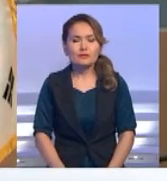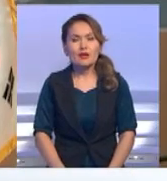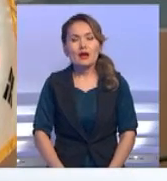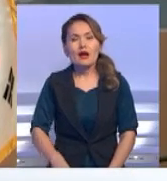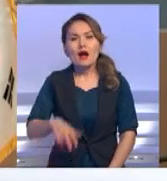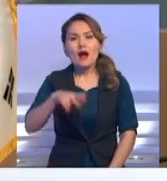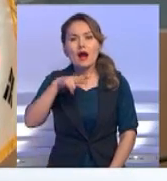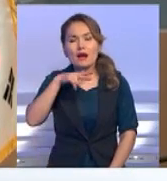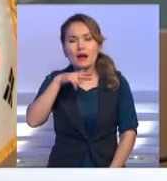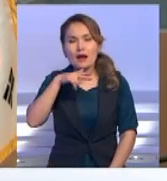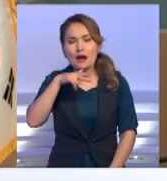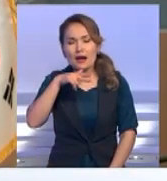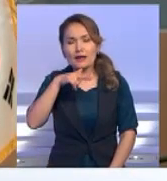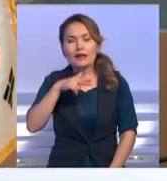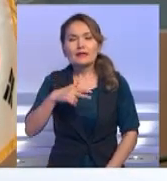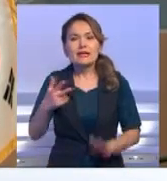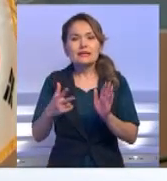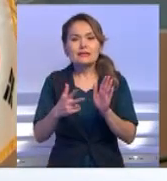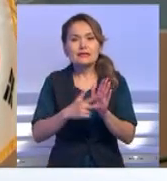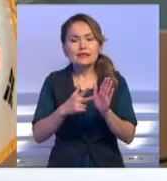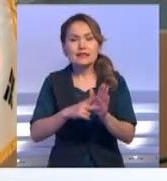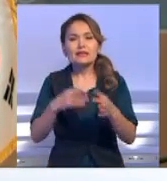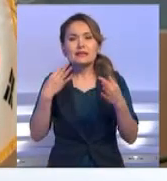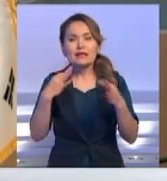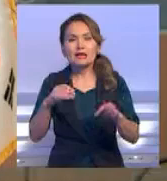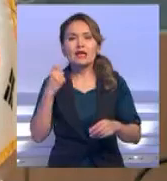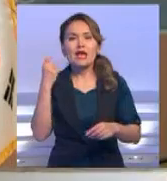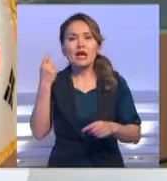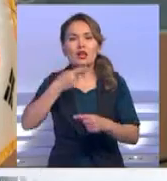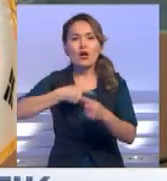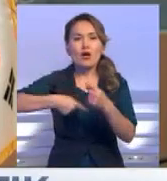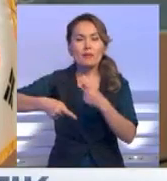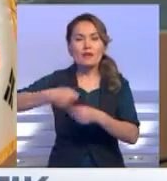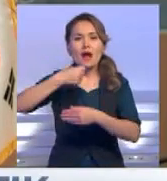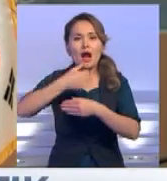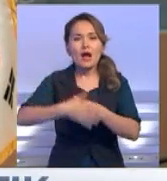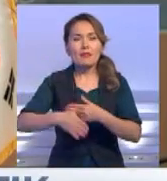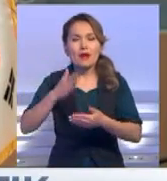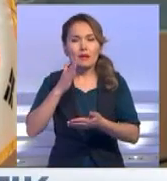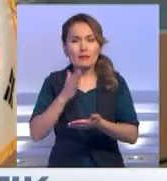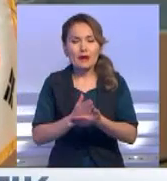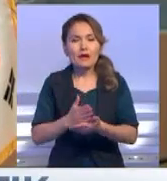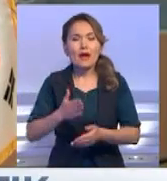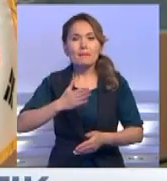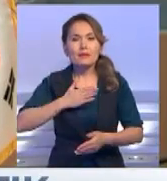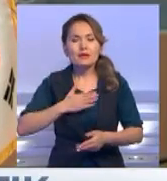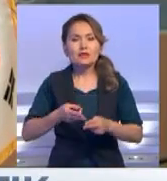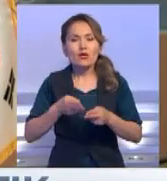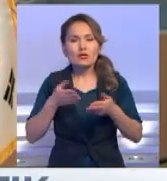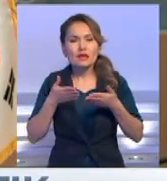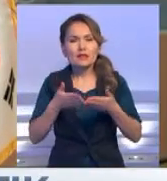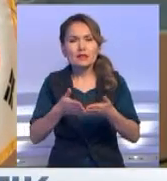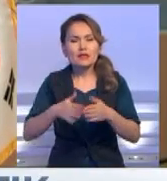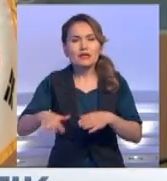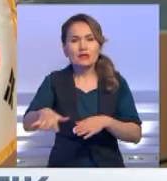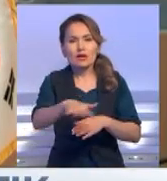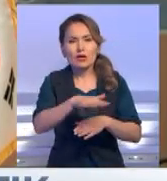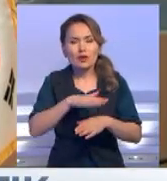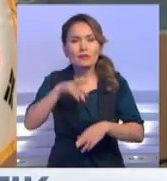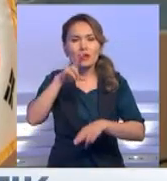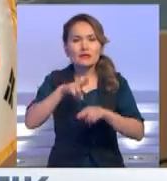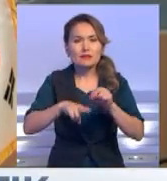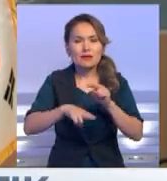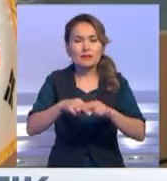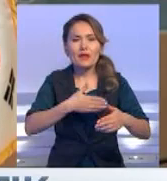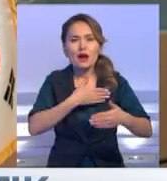Кореяда 8 еркін экономикалық аймақ бар. Біз көптеген әуежайлар мен теңіз айлағын салдық. Елімізде экономика және IT технология саласының